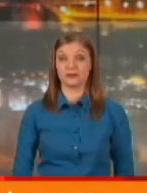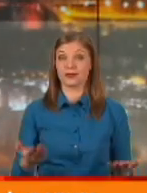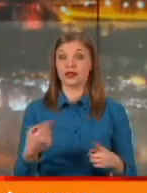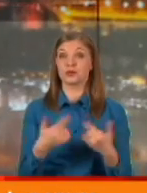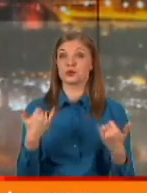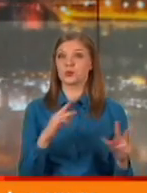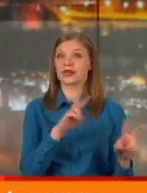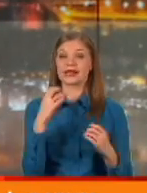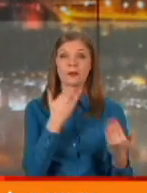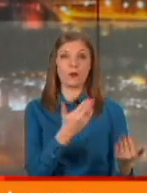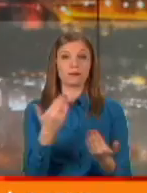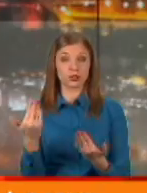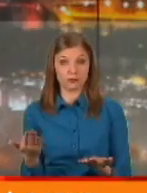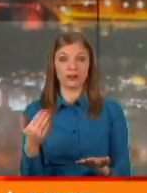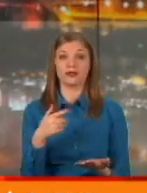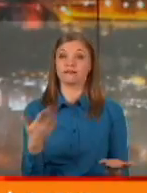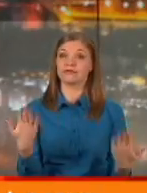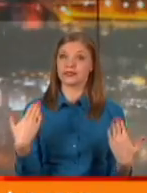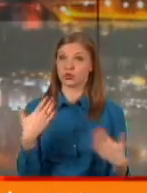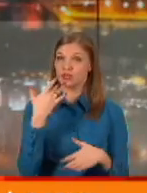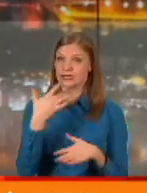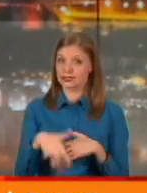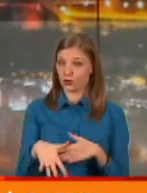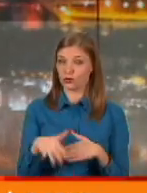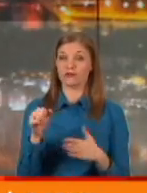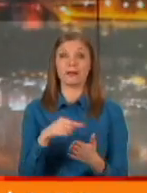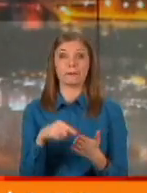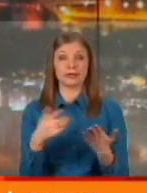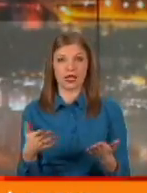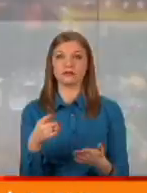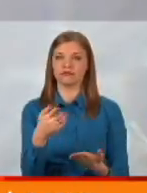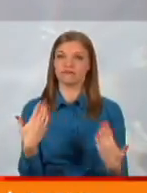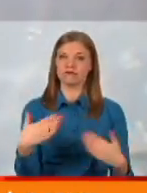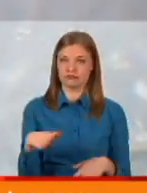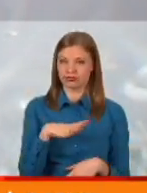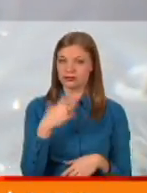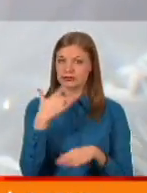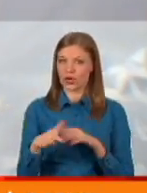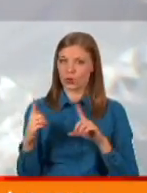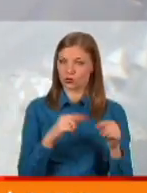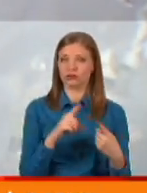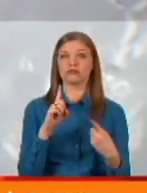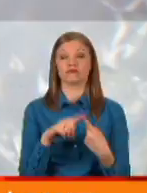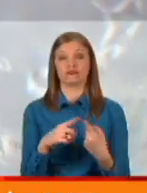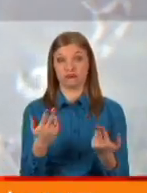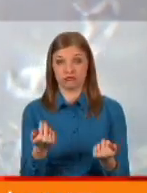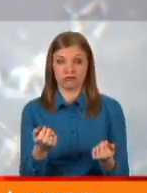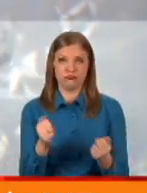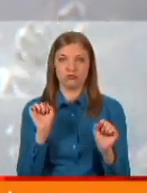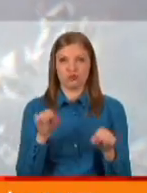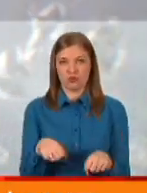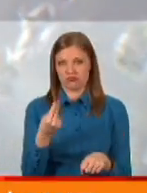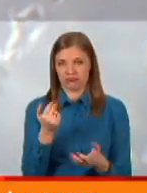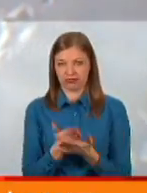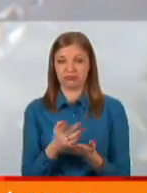Тож сьогоднішня тема опитування в телепорталі – відпочинок за кордоном. А питання таке – чи відпочивали ви за кордоном? Варіанти відповідей – так, можу собі